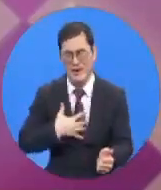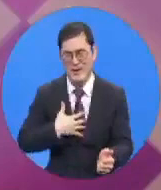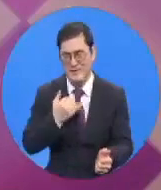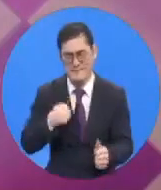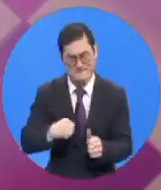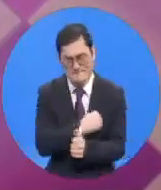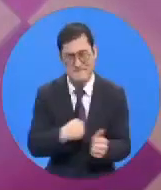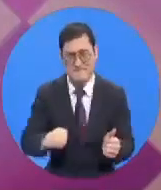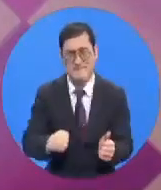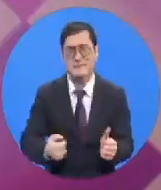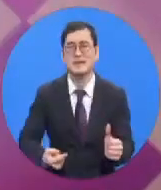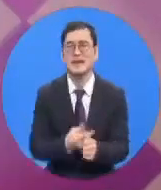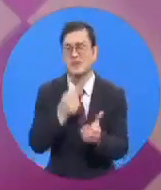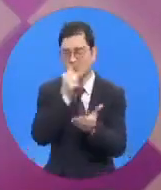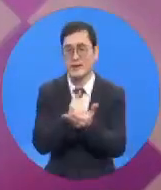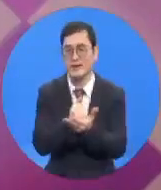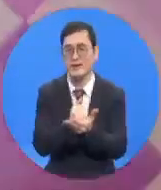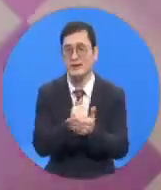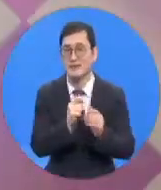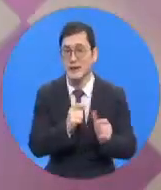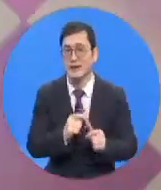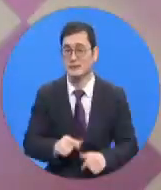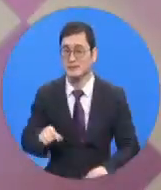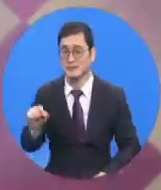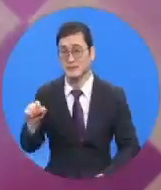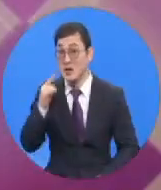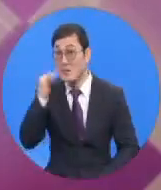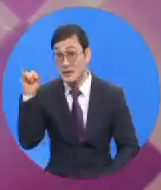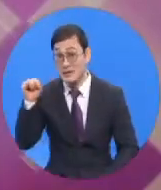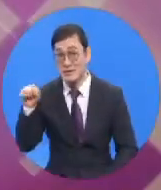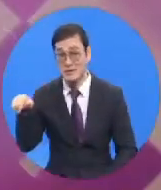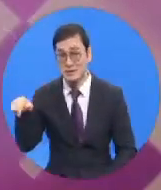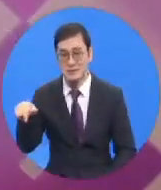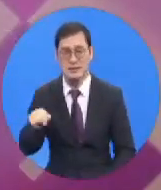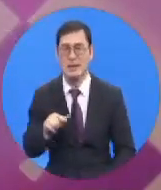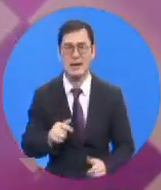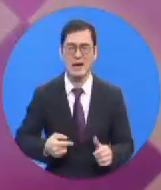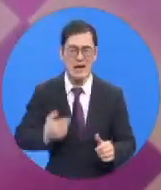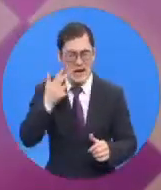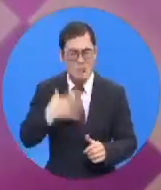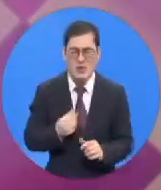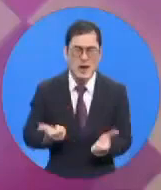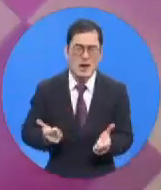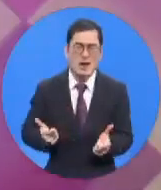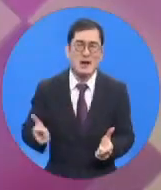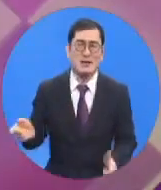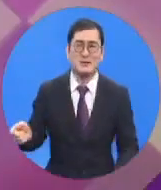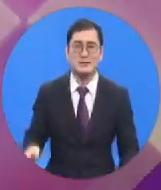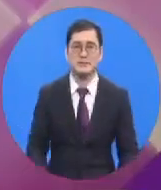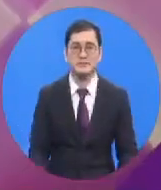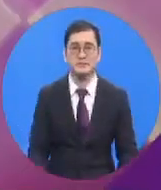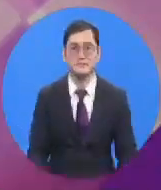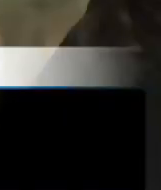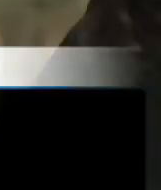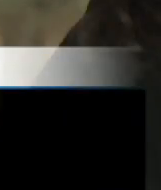반면에 양모 측에서는 고의성이 없었다. 이렇게 주장하고 있습니다. 어제 양모 변호인 얘기 들어보겠습니다.